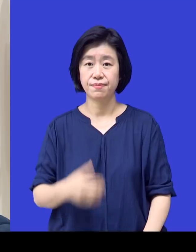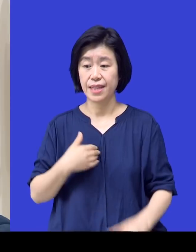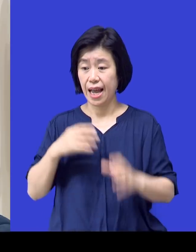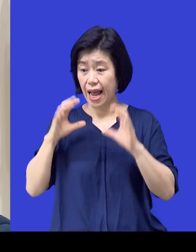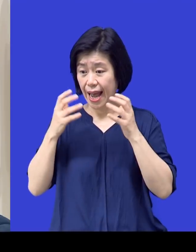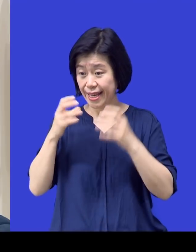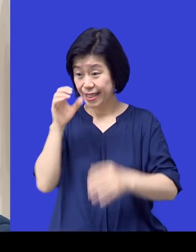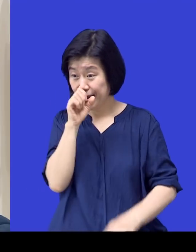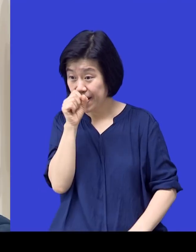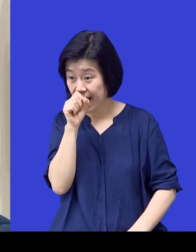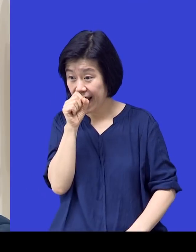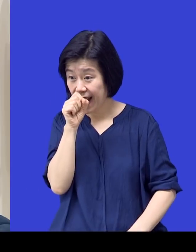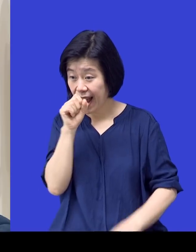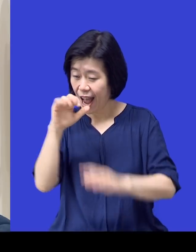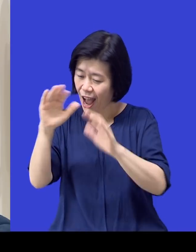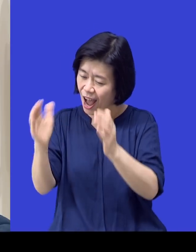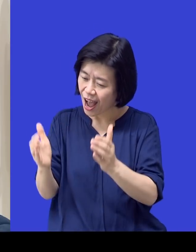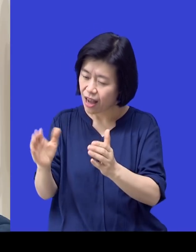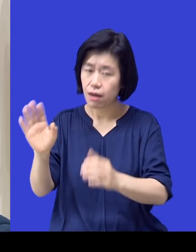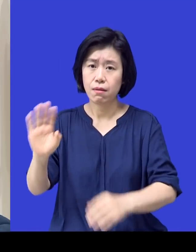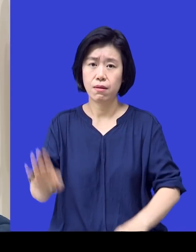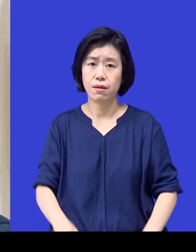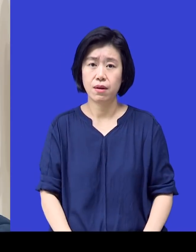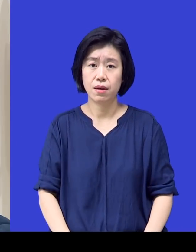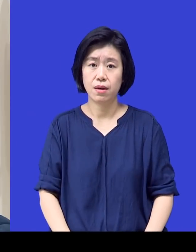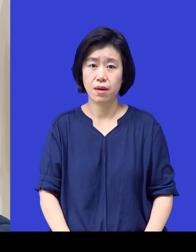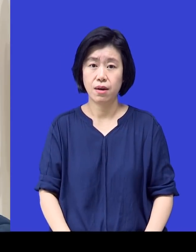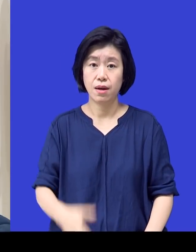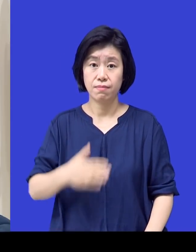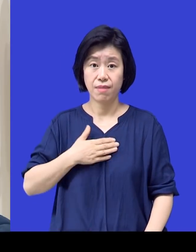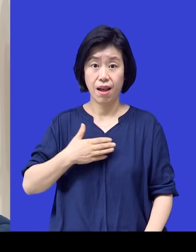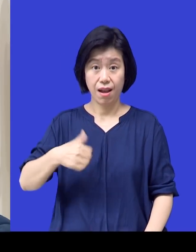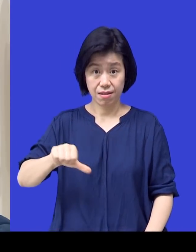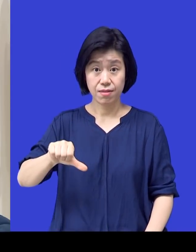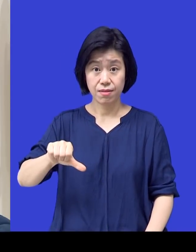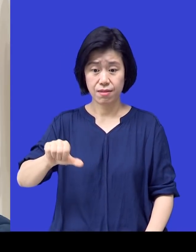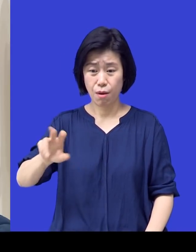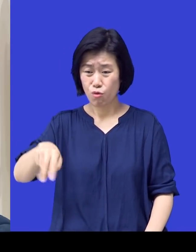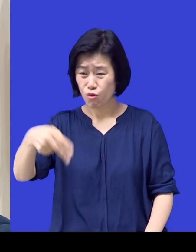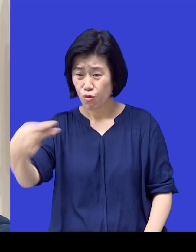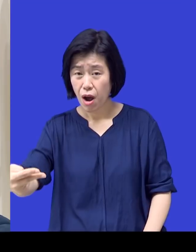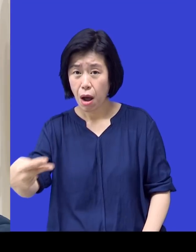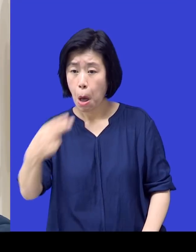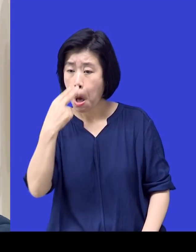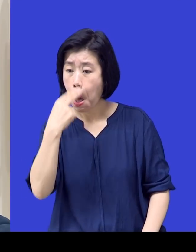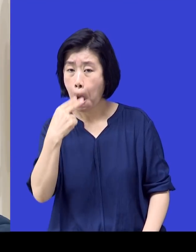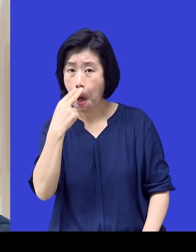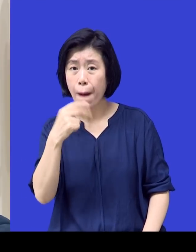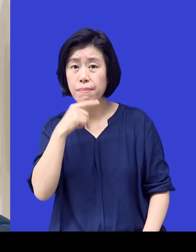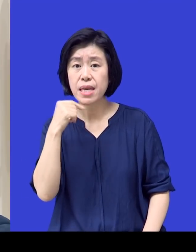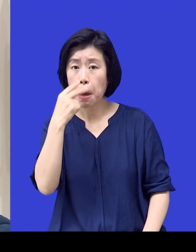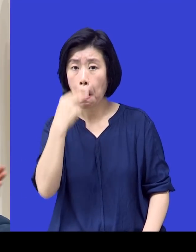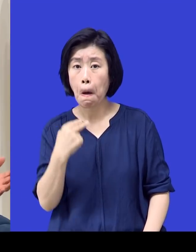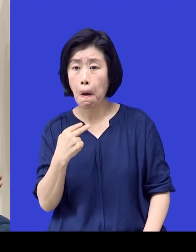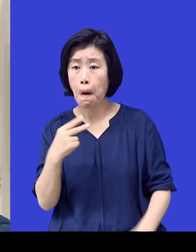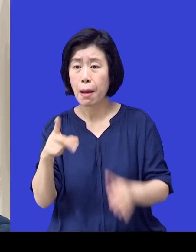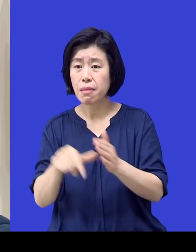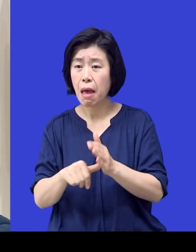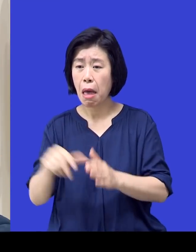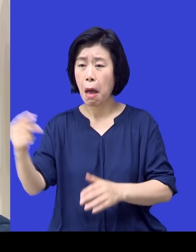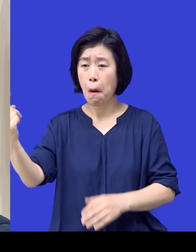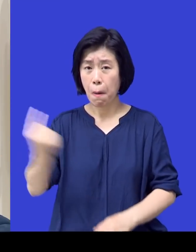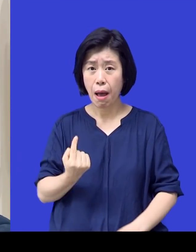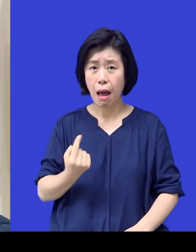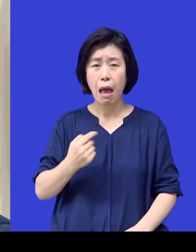사람도 아니었고요. 예. 우리 애가 흙탕에 넘어져서 코피가 나는데 달려와서